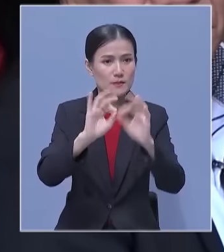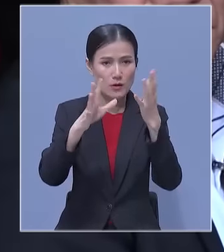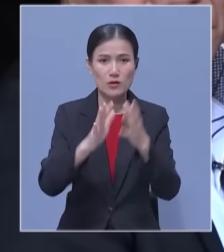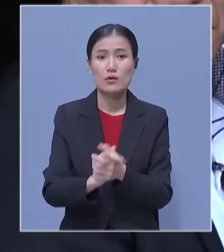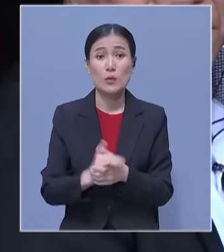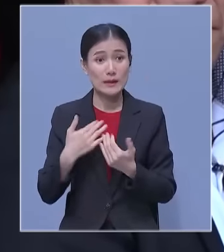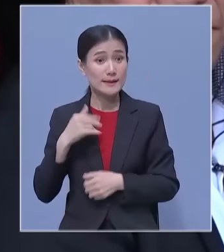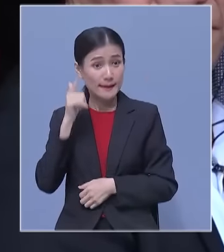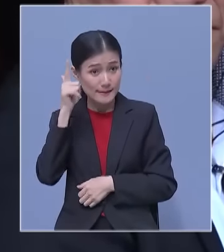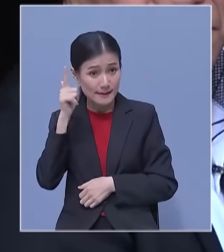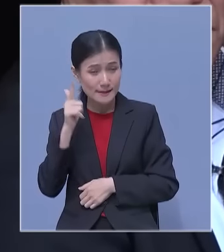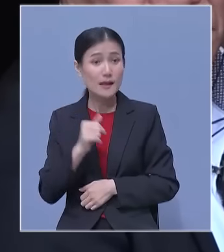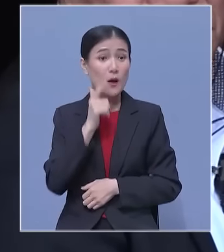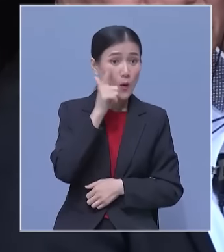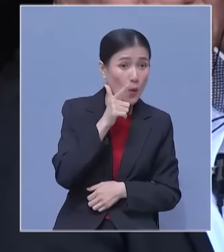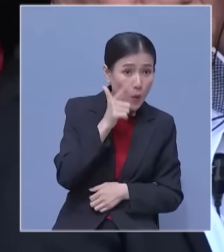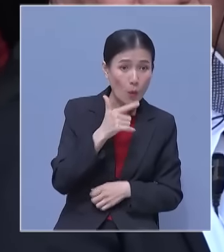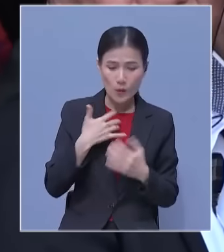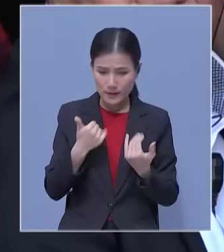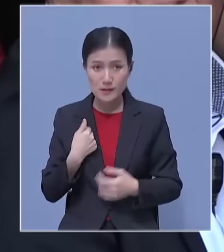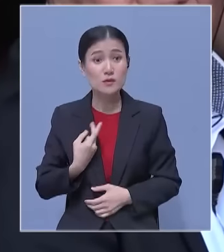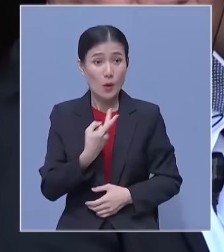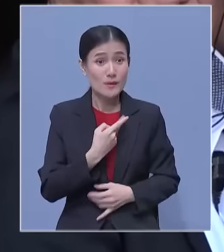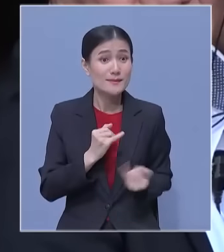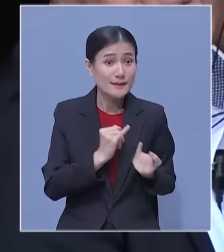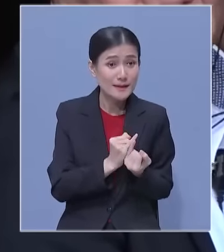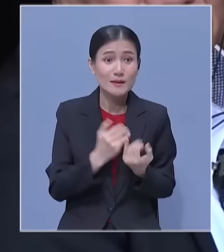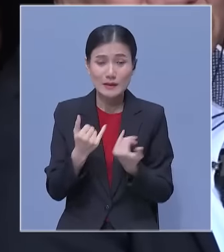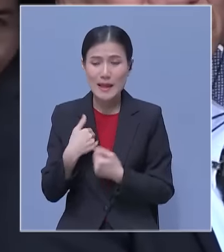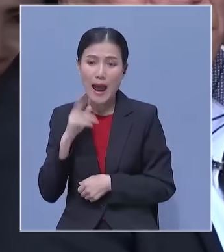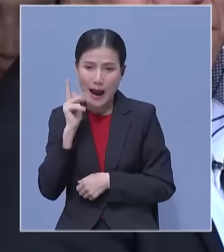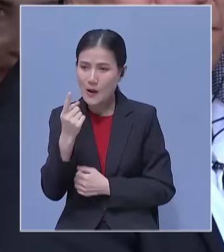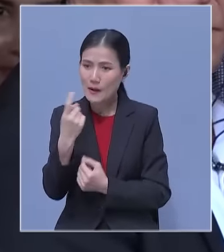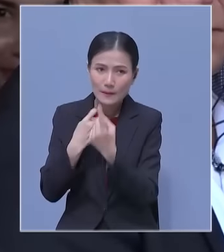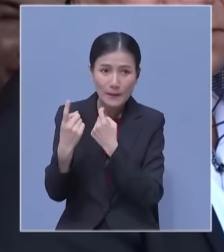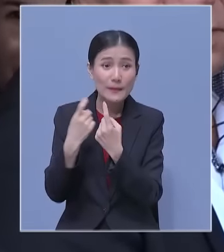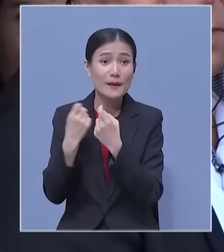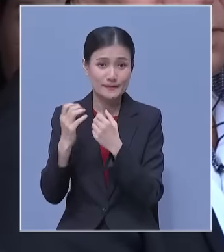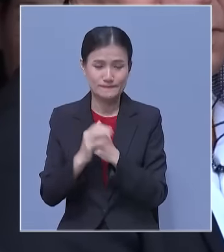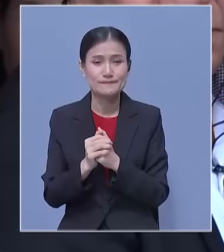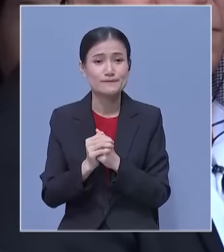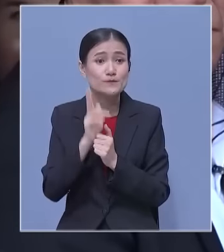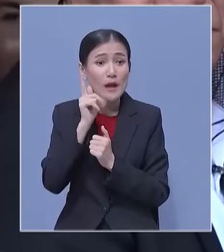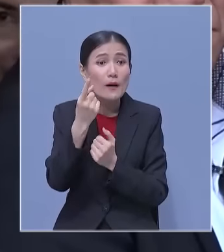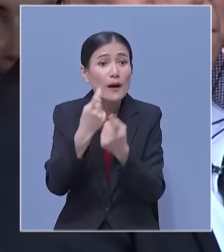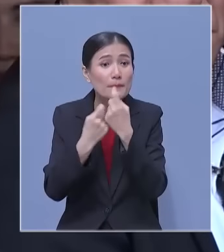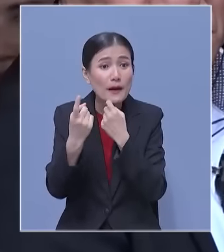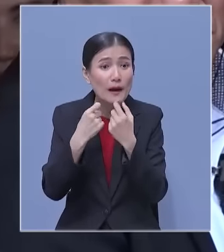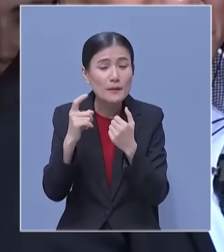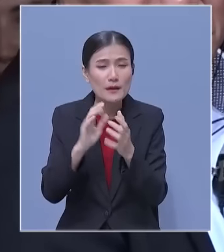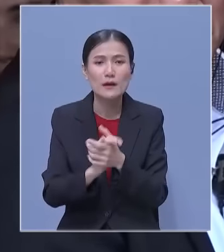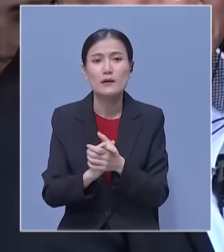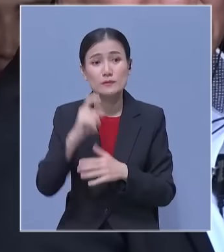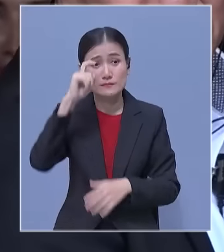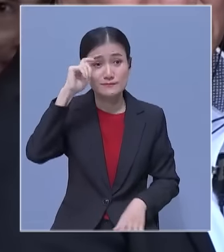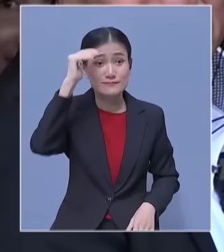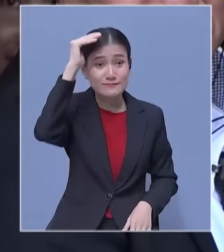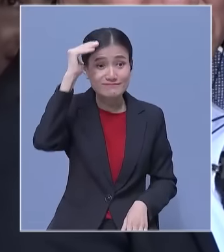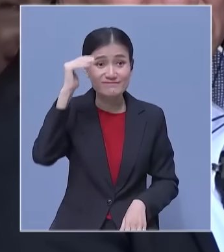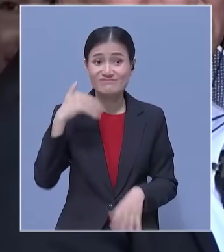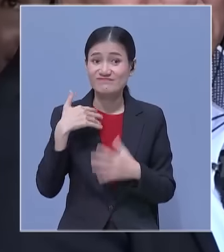ลุงป๊อกแล้วเนี่ยนะคะพอมาเจอนักข่าวในงานก็ต้องได้คุยกันค่ะคุณผู้ชมคุยกันเรื่องที่บอกว่านายเศรษฐาทวีสินเนี่ย